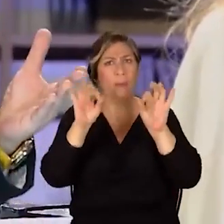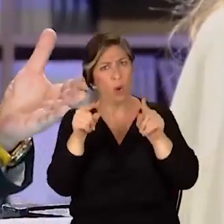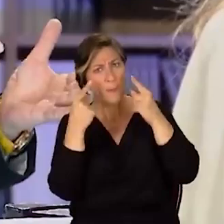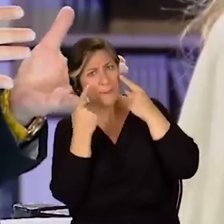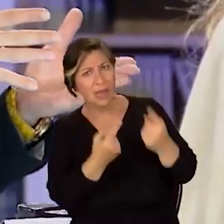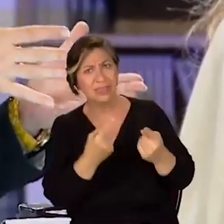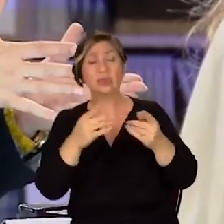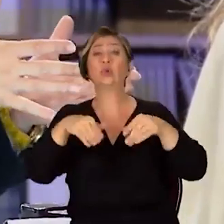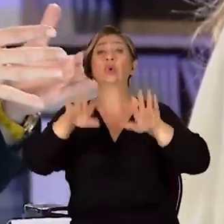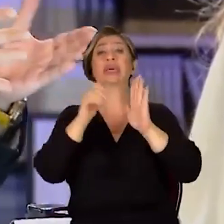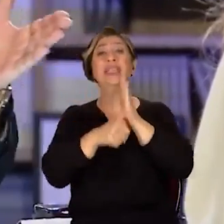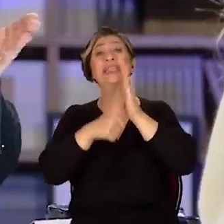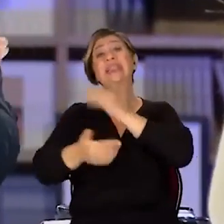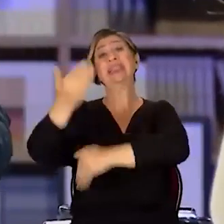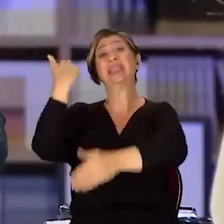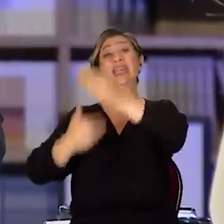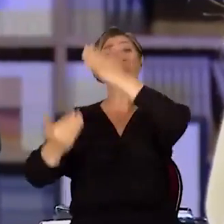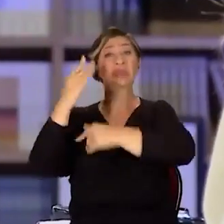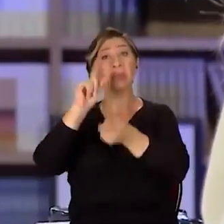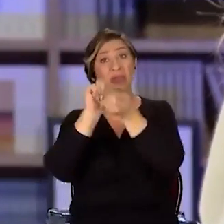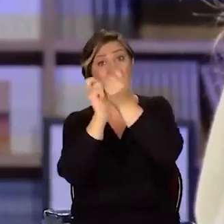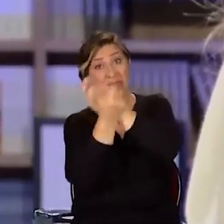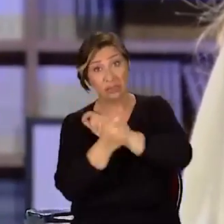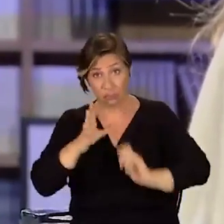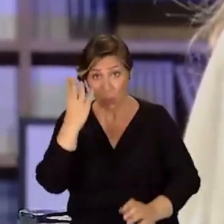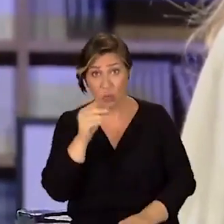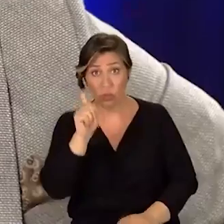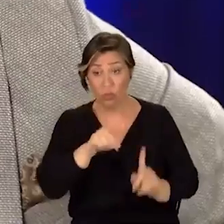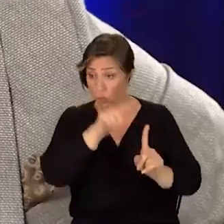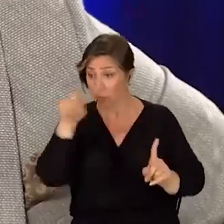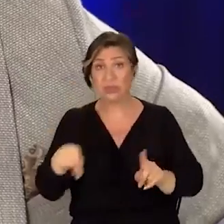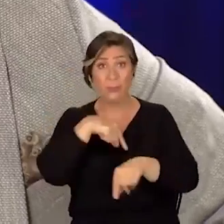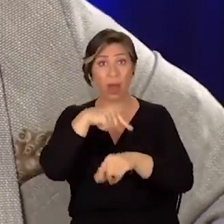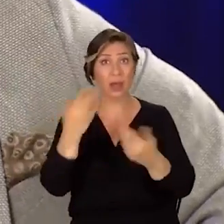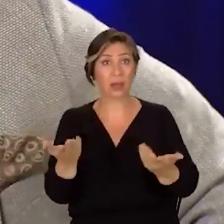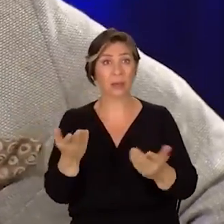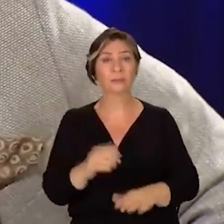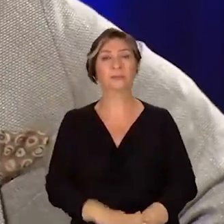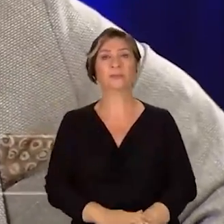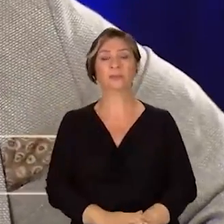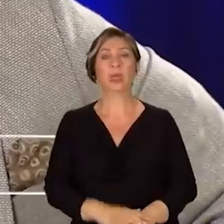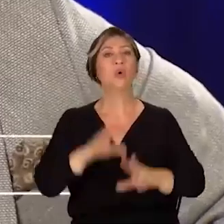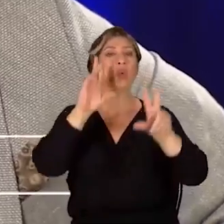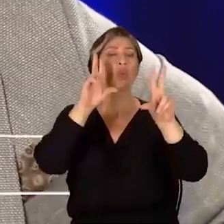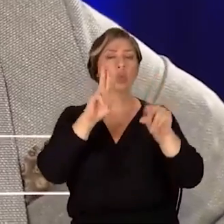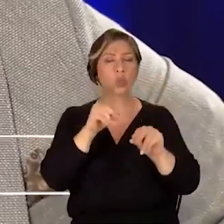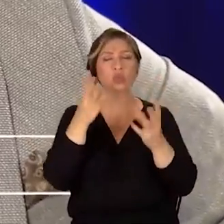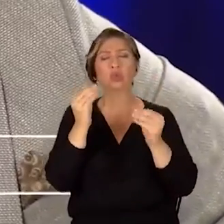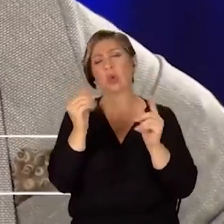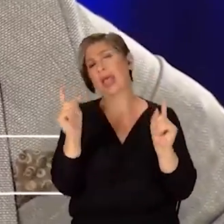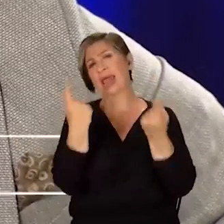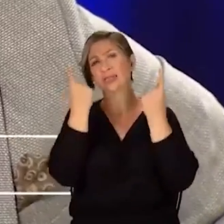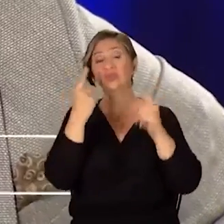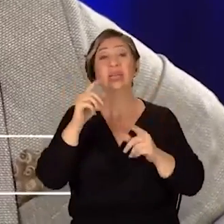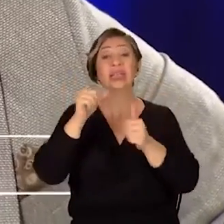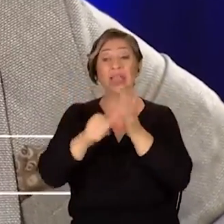baktılar? Yoksa tarih içerisinde bir evrimi var mı uyku meselesine? Evet. Şimdi uyku çok ilginç. Yani tarih boyunca